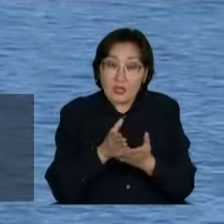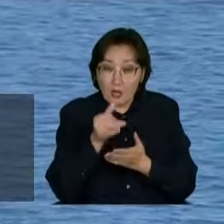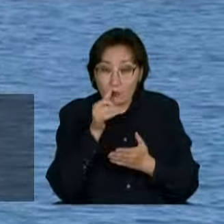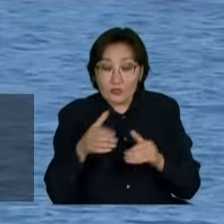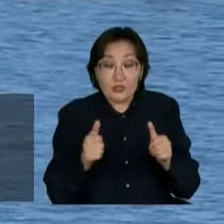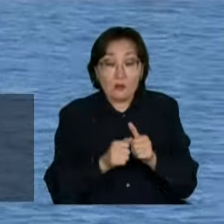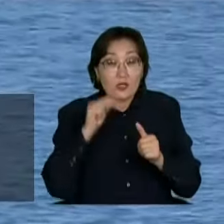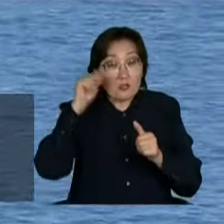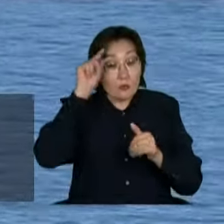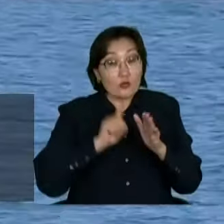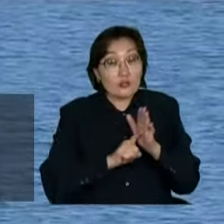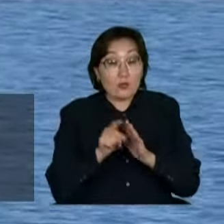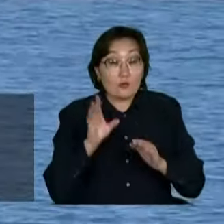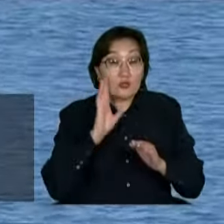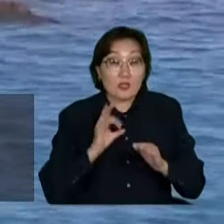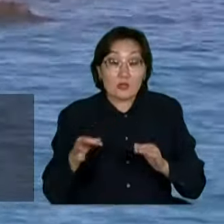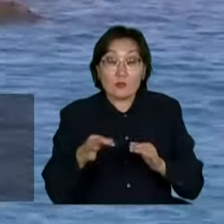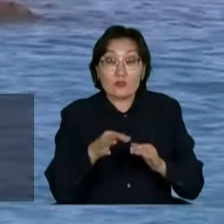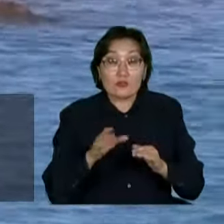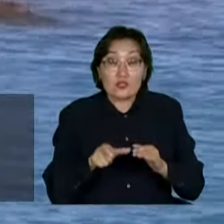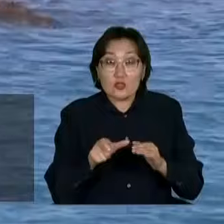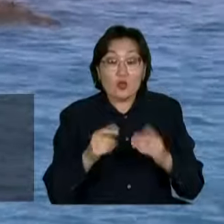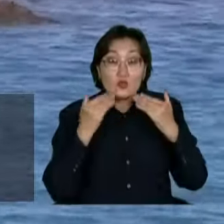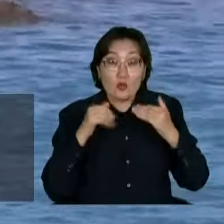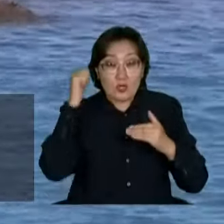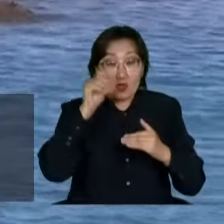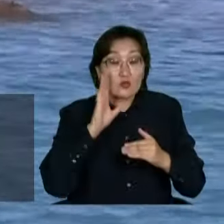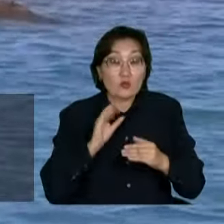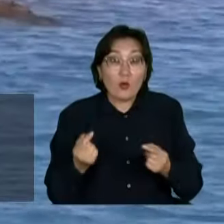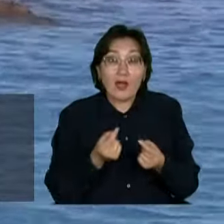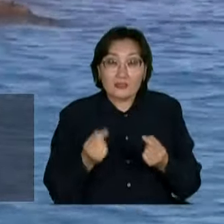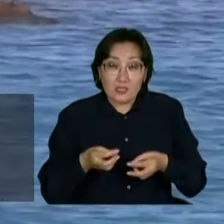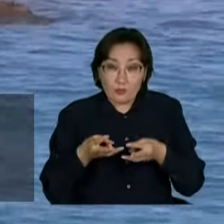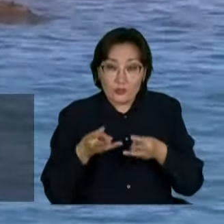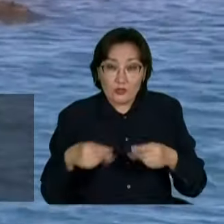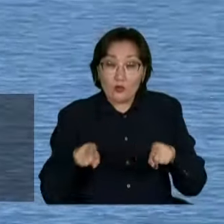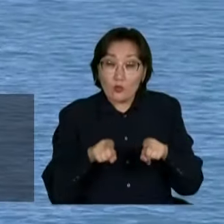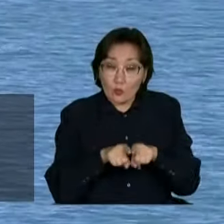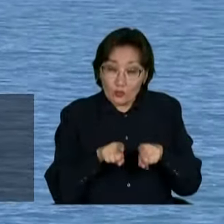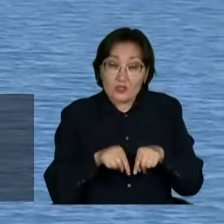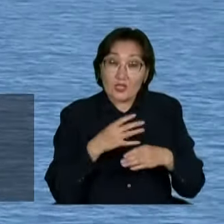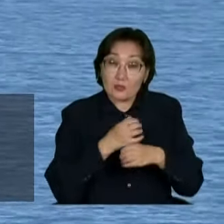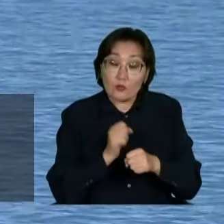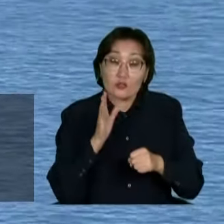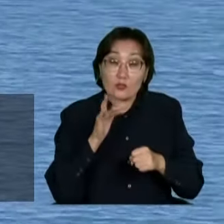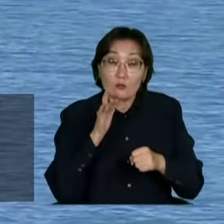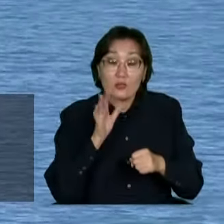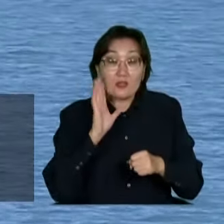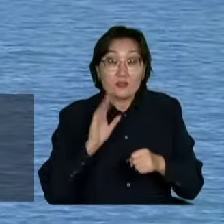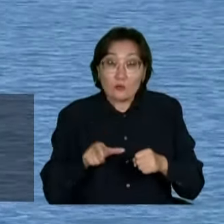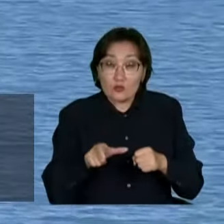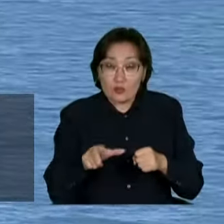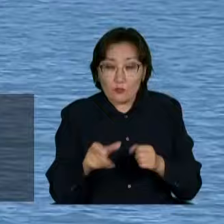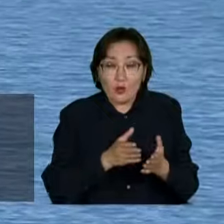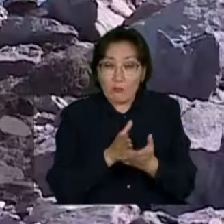Көршілес Қытайдан бастау алатын бұл өзеннен соңғы жылдары су аз келуде дейді мамандар. Егер көл осы бетімен тартыла берсе, келешекте су жолдарының бағыттары